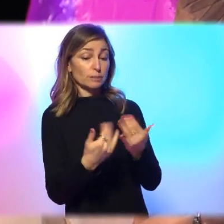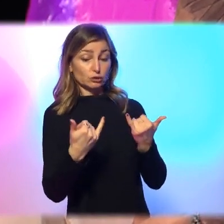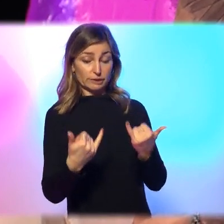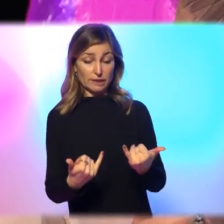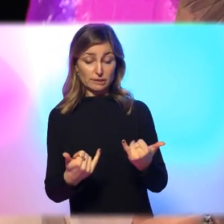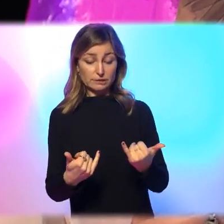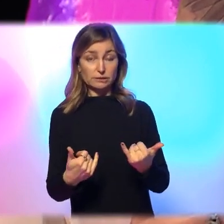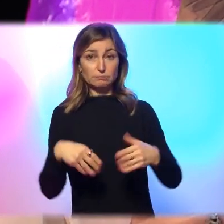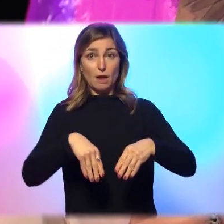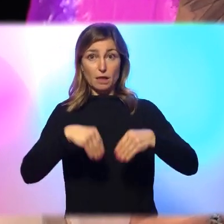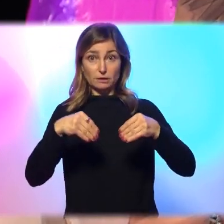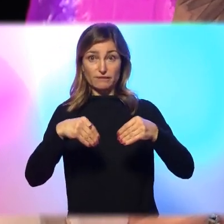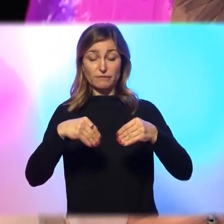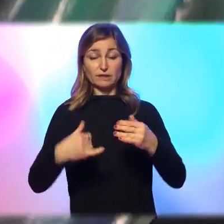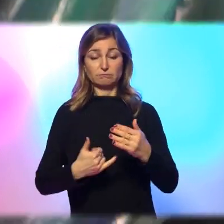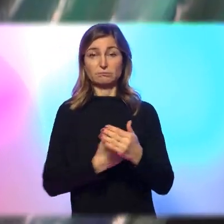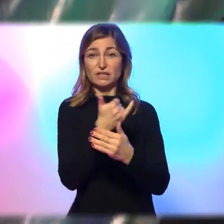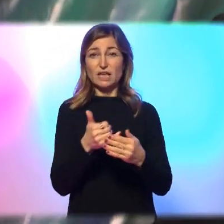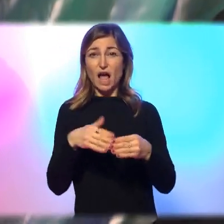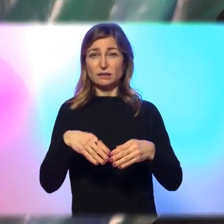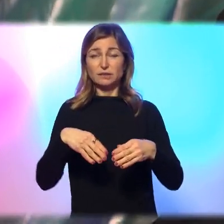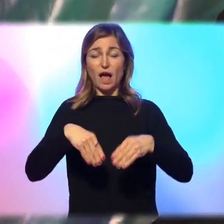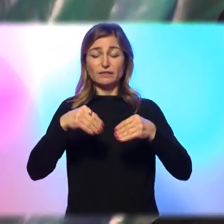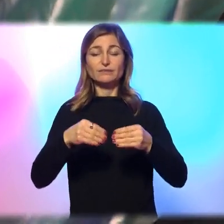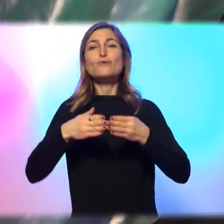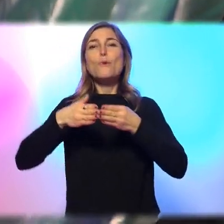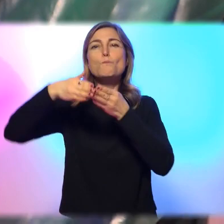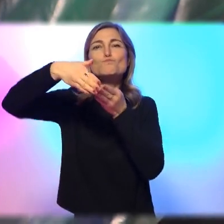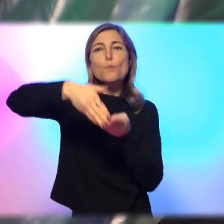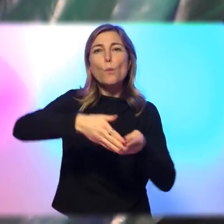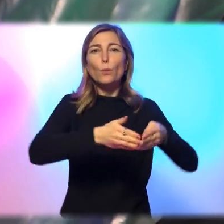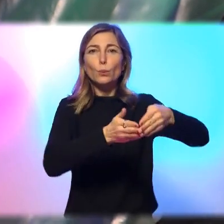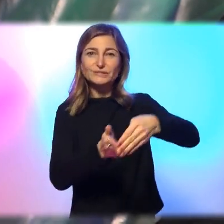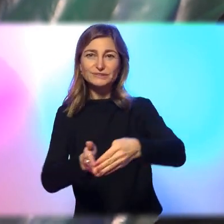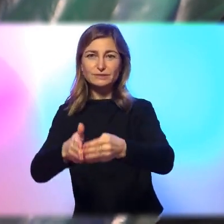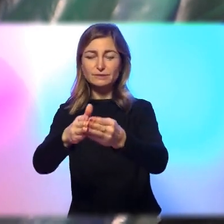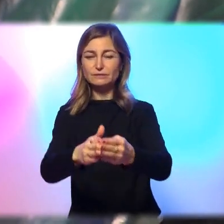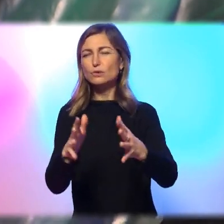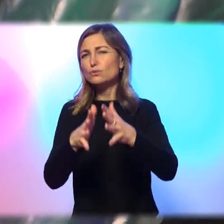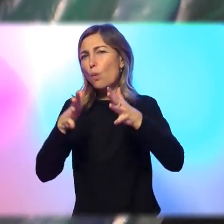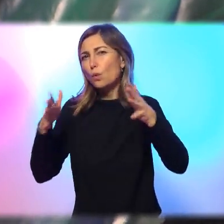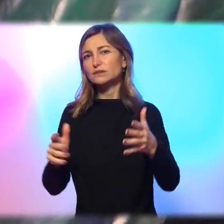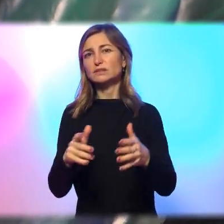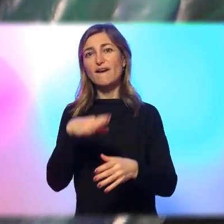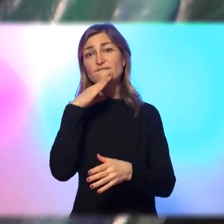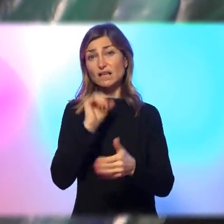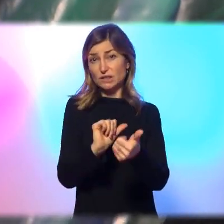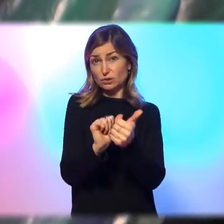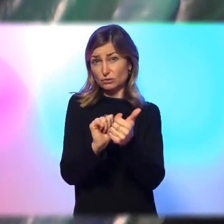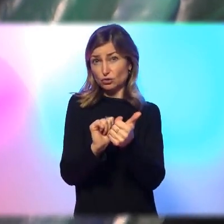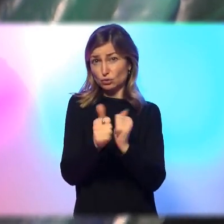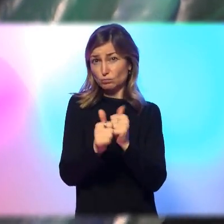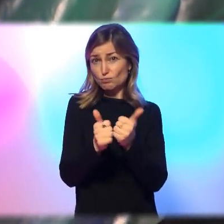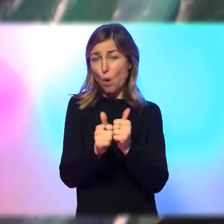führen Sie jetzt gerade? Also wir sind jetzt zum Beispiel mit dem Jahresbeginn auf der Boot. Das ist die